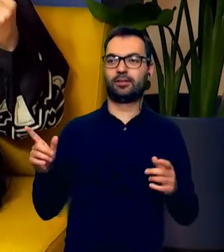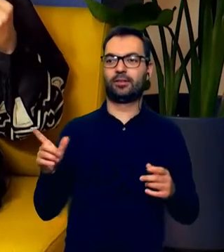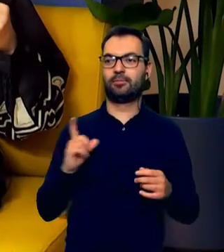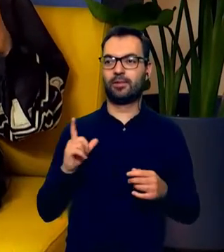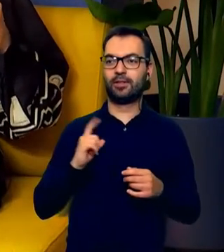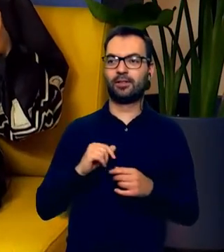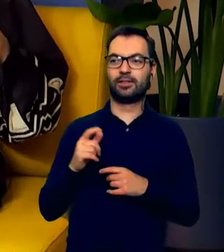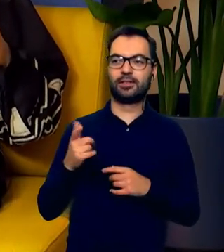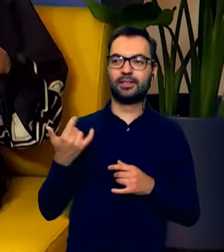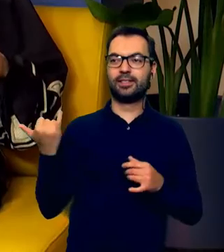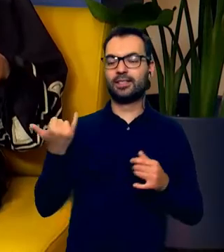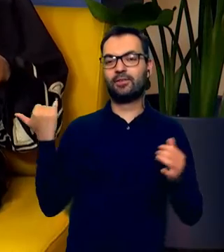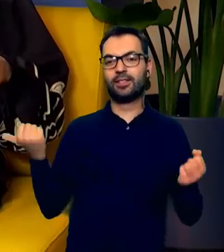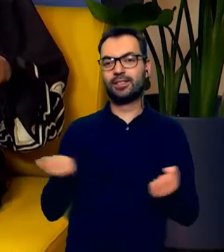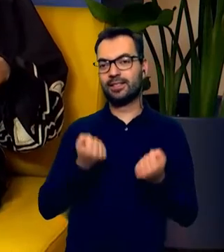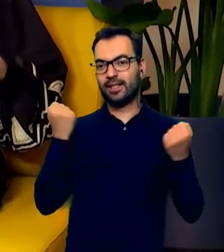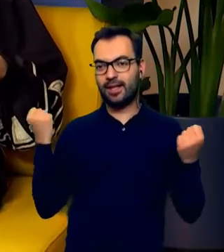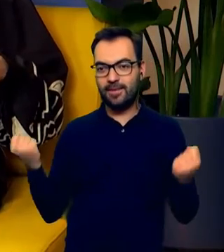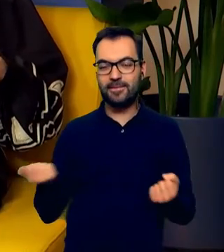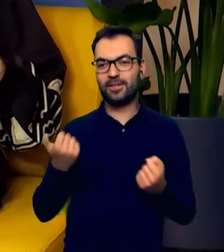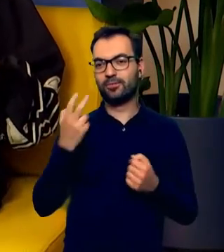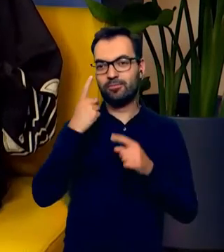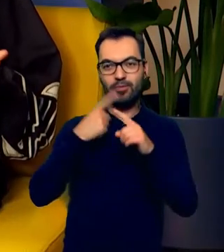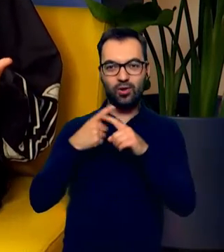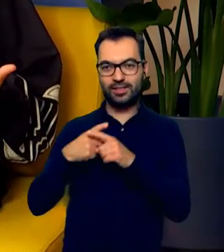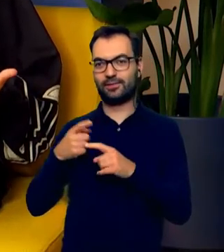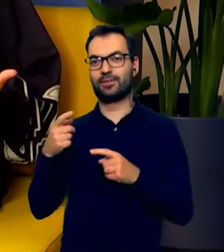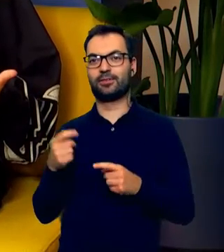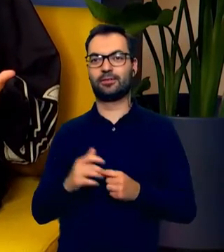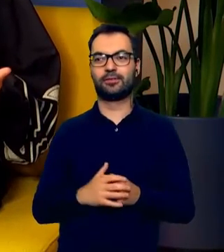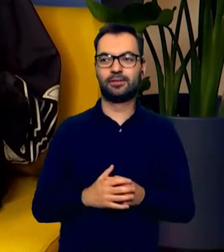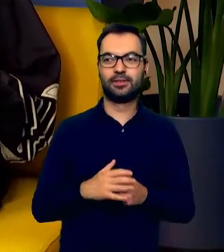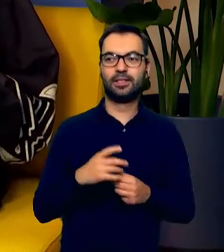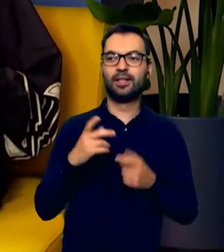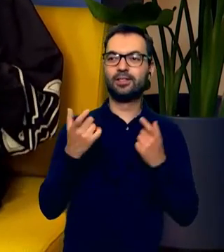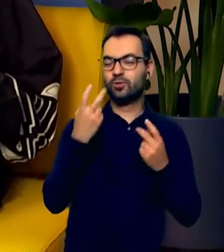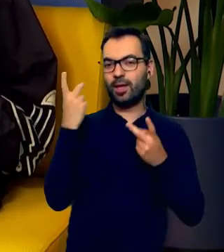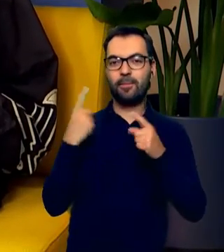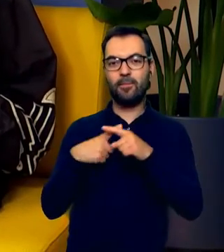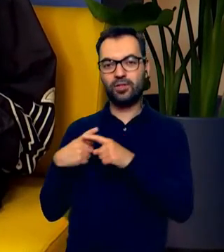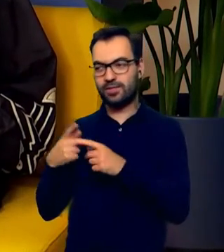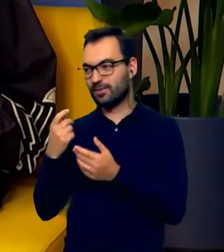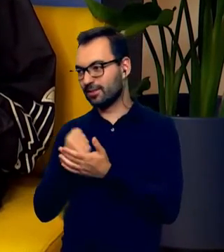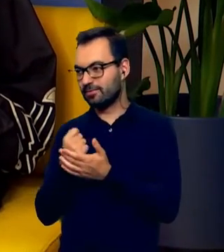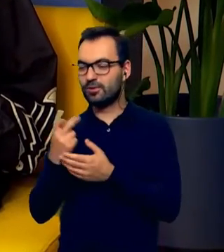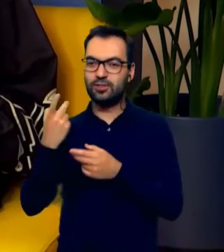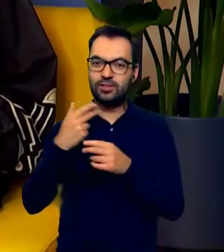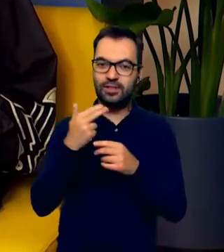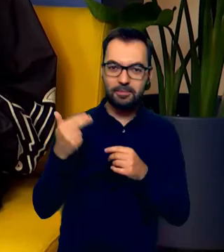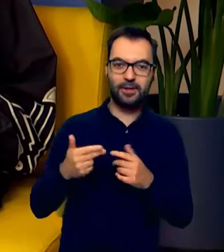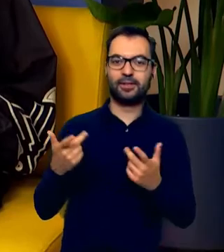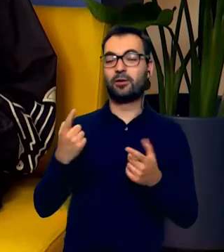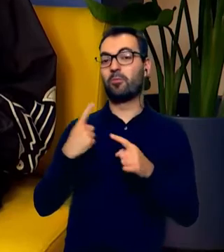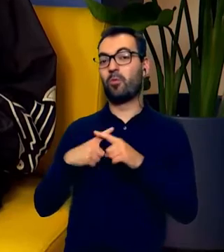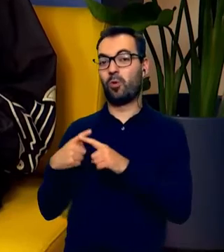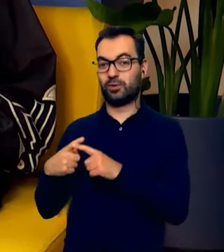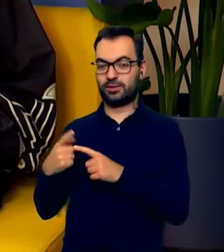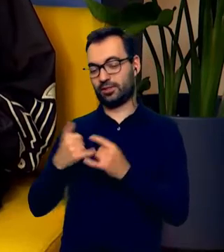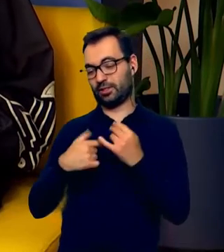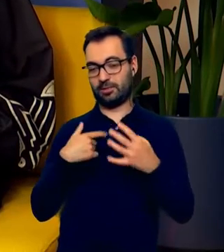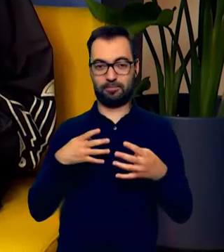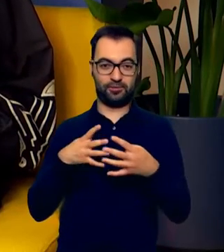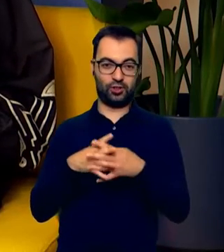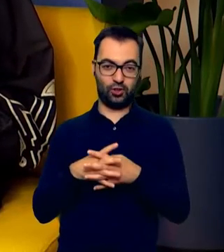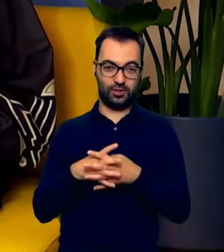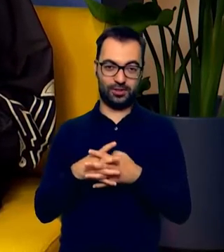takie polianny, staramy się zawsze znaleźć pozytywy w tych negatywach, więc plusem tego, że jesteś